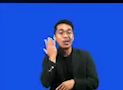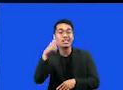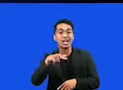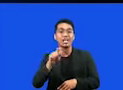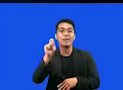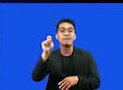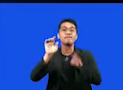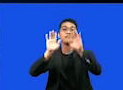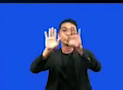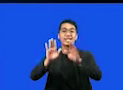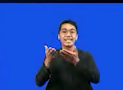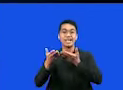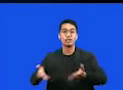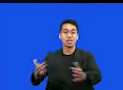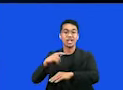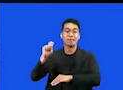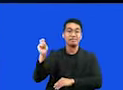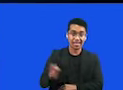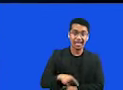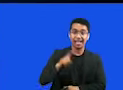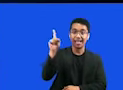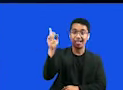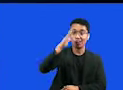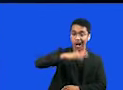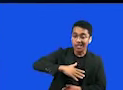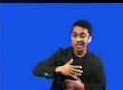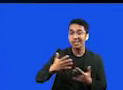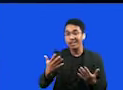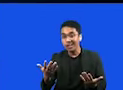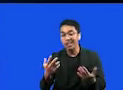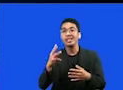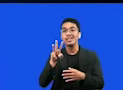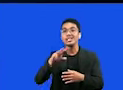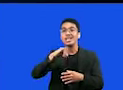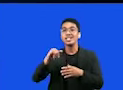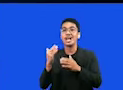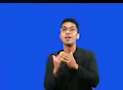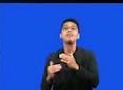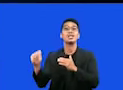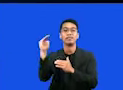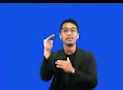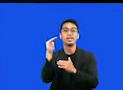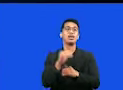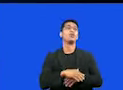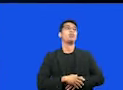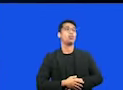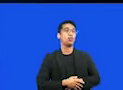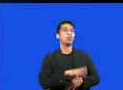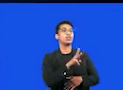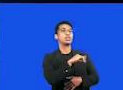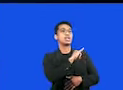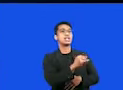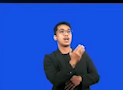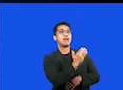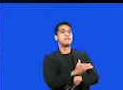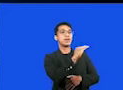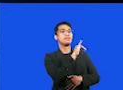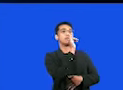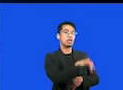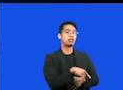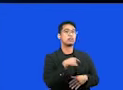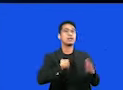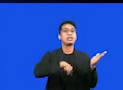media sosial itu sehari bisa lebih dari 3 jam Mas lebih dari 3 Iya betul dia cuma scrolling